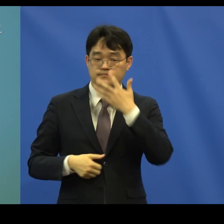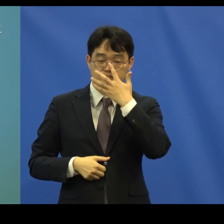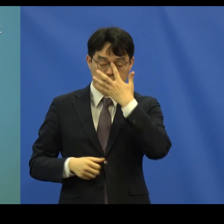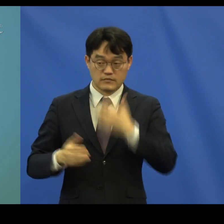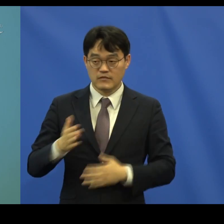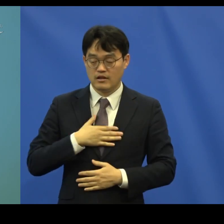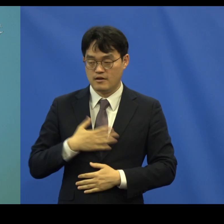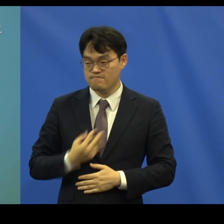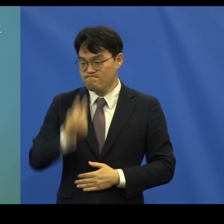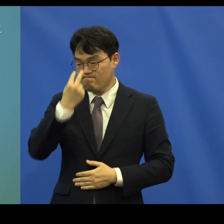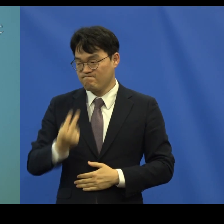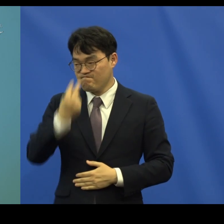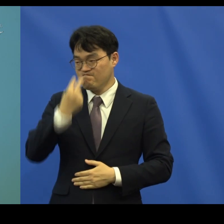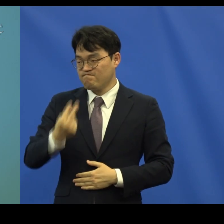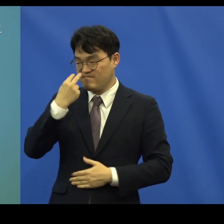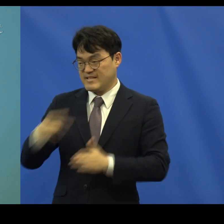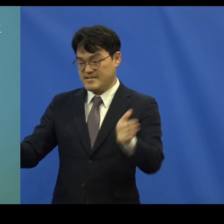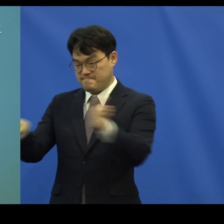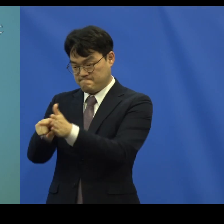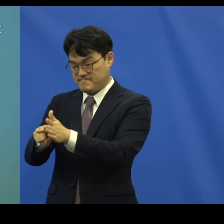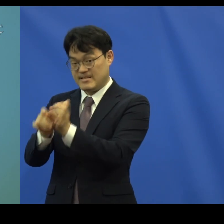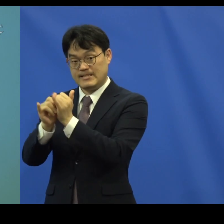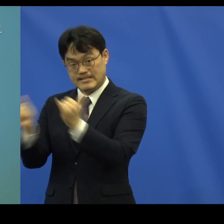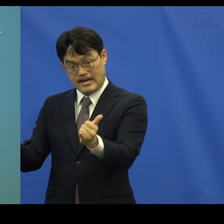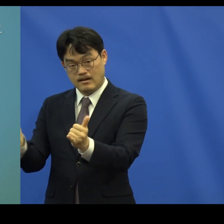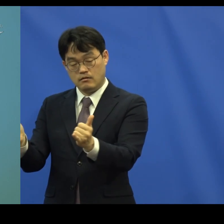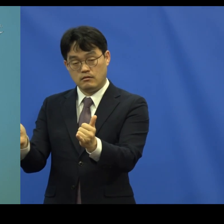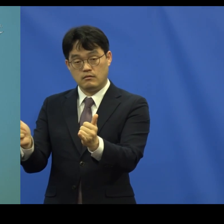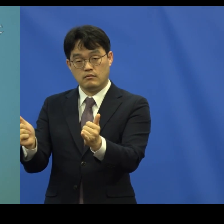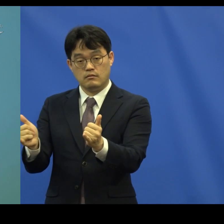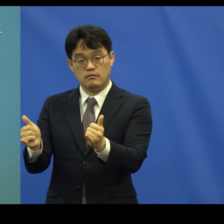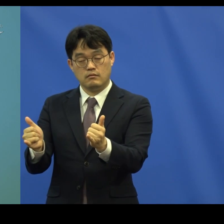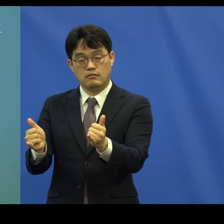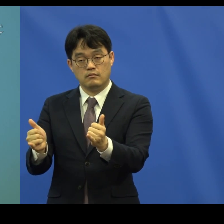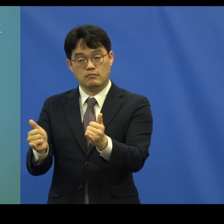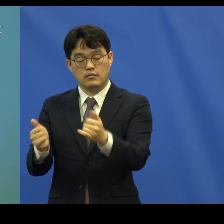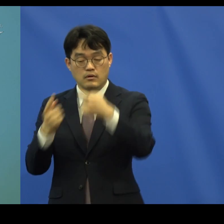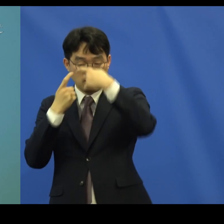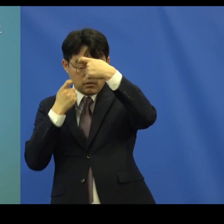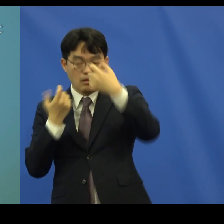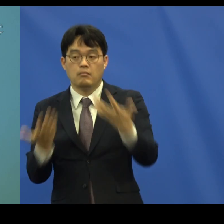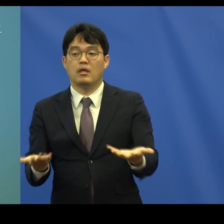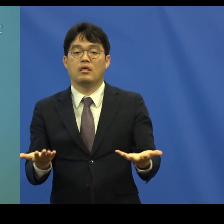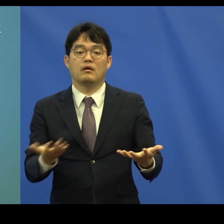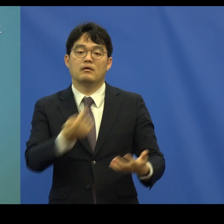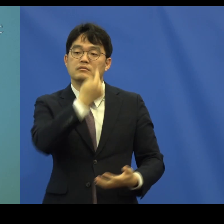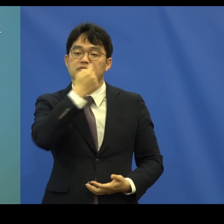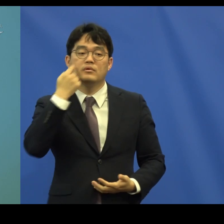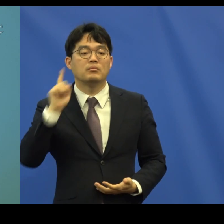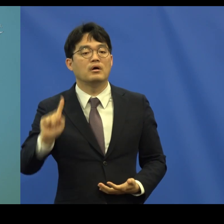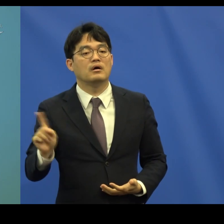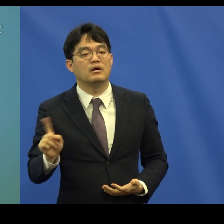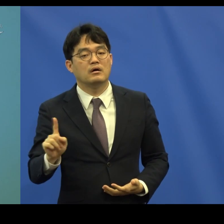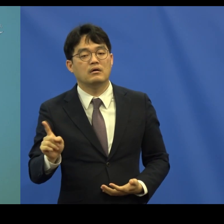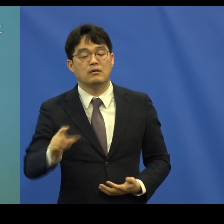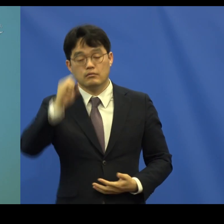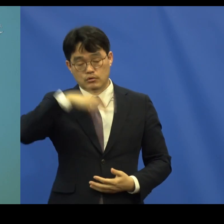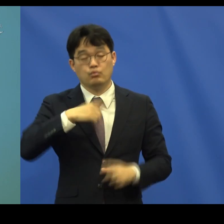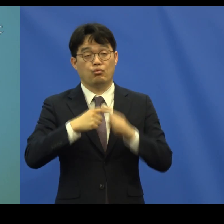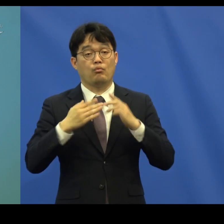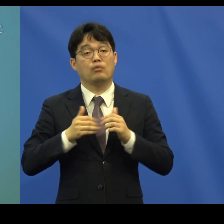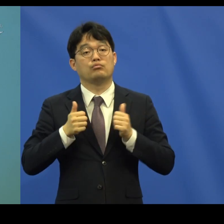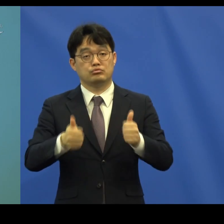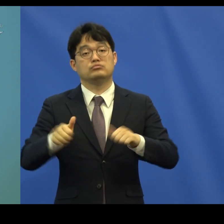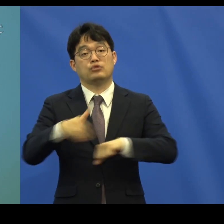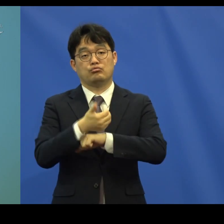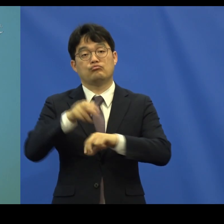살아있다고 증명할 수 있는가? 열심히 교회를 다니는 것만으로 부족해요. 이 땅에 교회들 가운데도